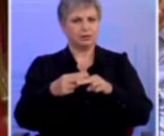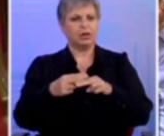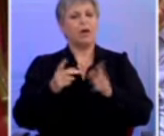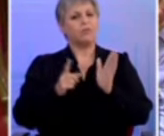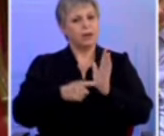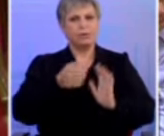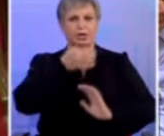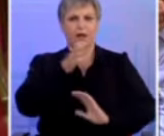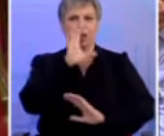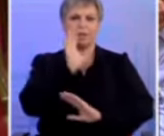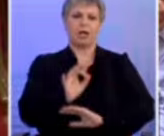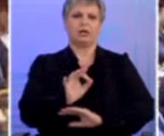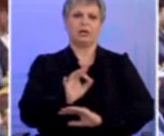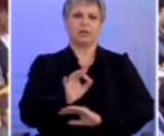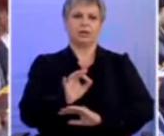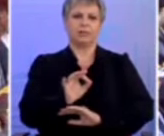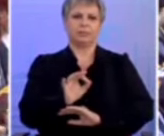της αλήθειας. Όταν έχει,